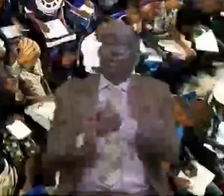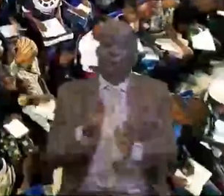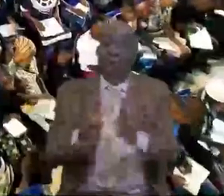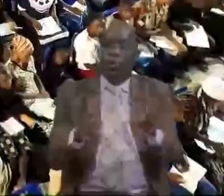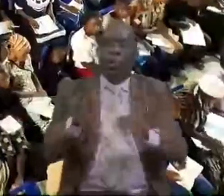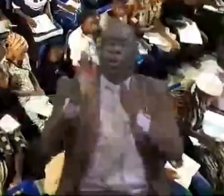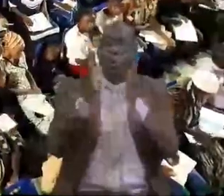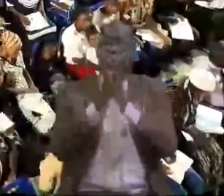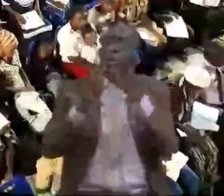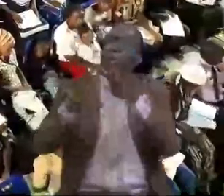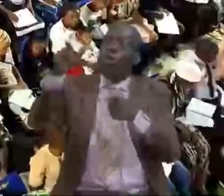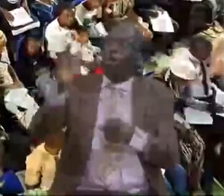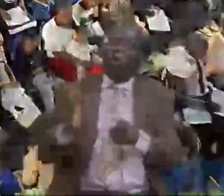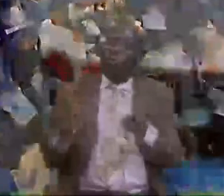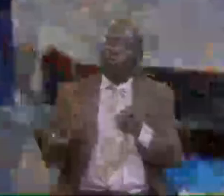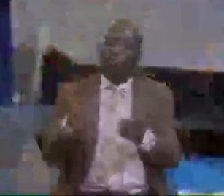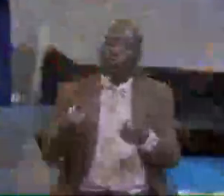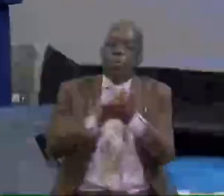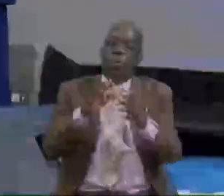et croient au Seigneur. Et